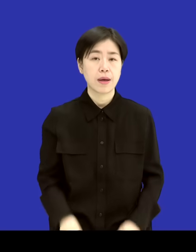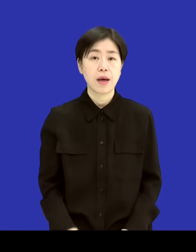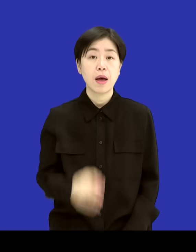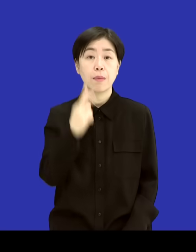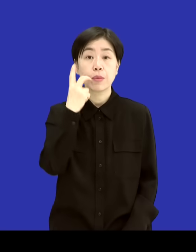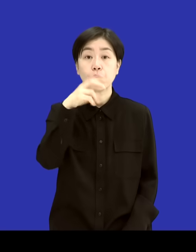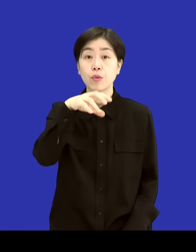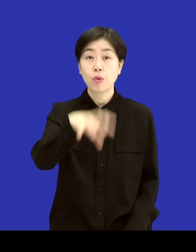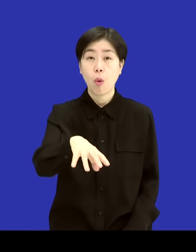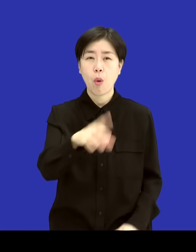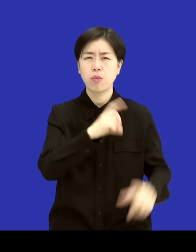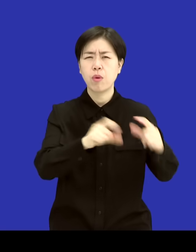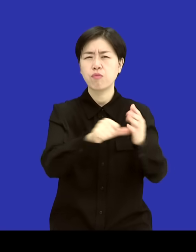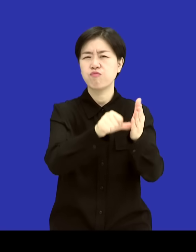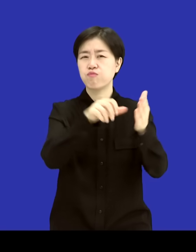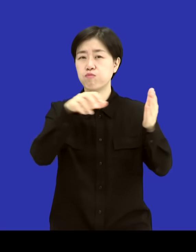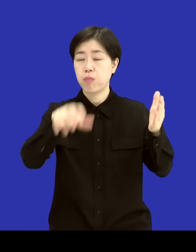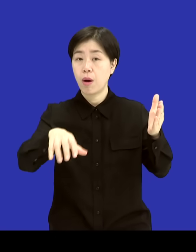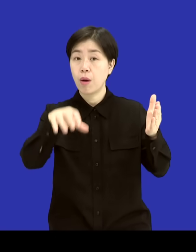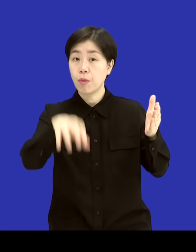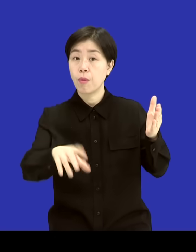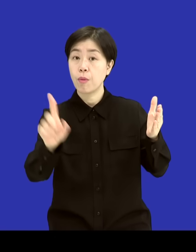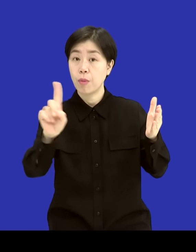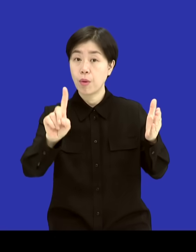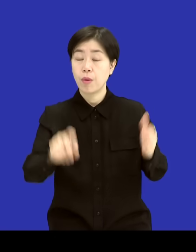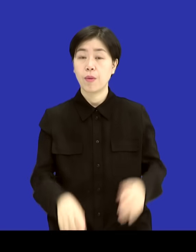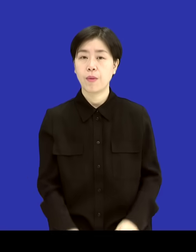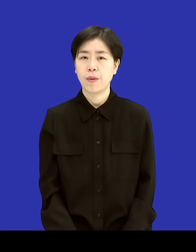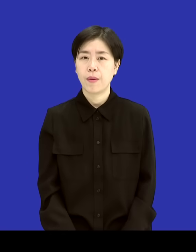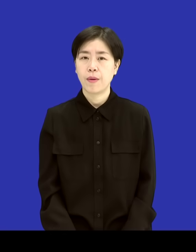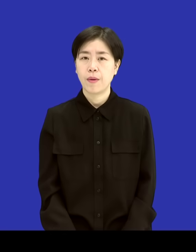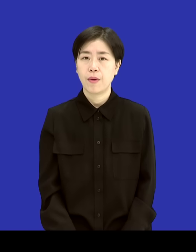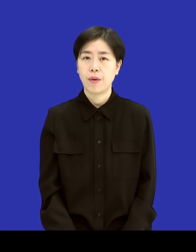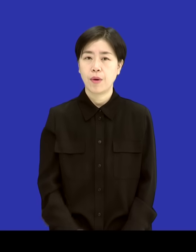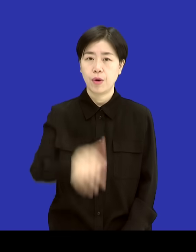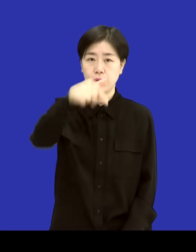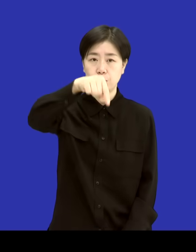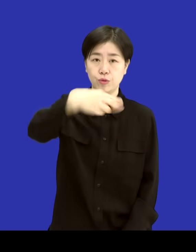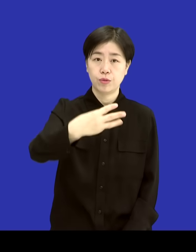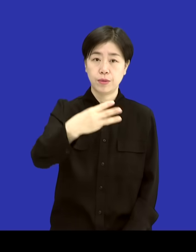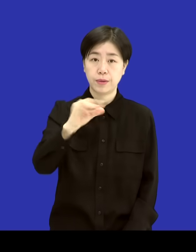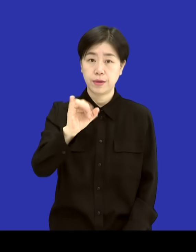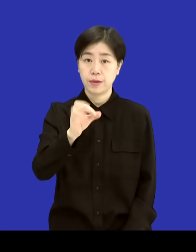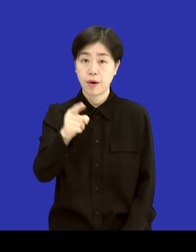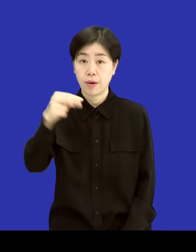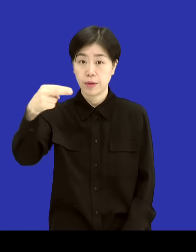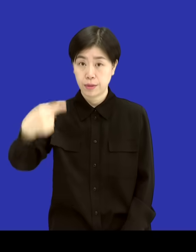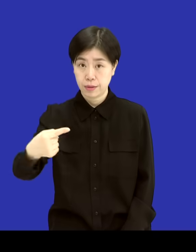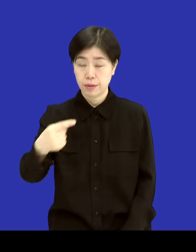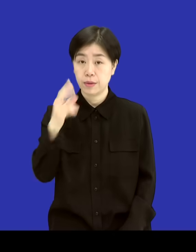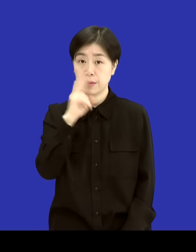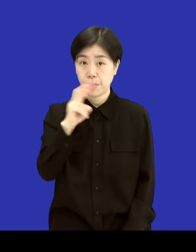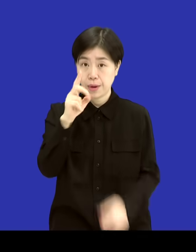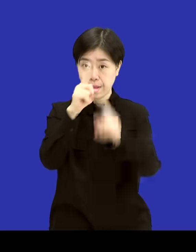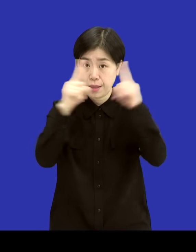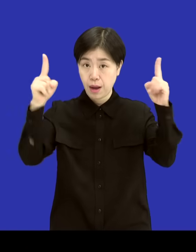미국에서 좀 제일 좋은 음대로 가자 해서 줄리어드 음대 이제 지원을 하게 됐습니다.